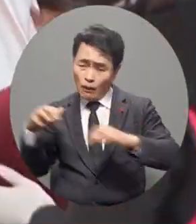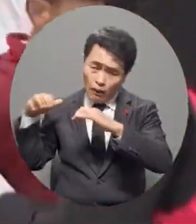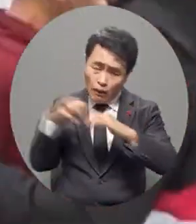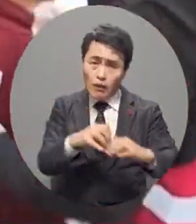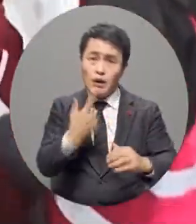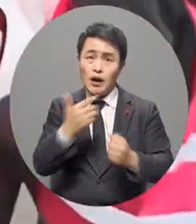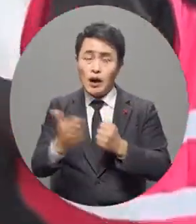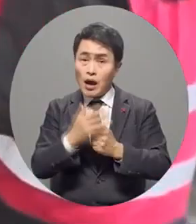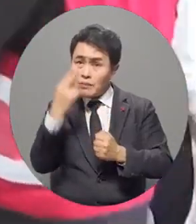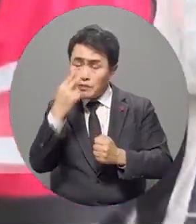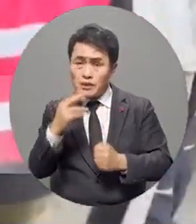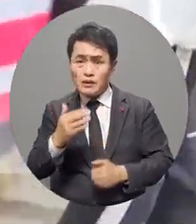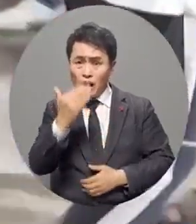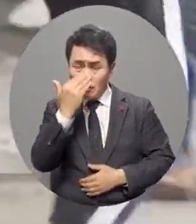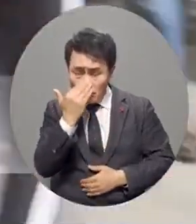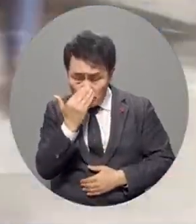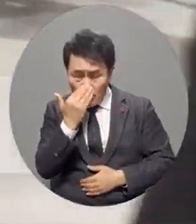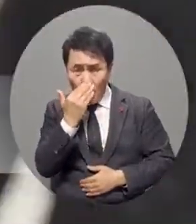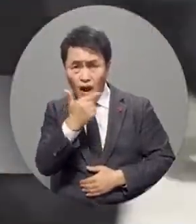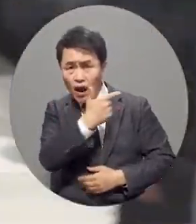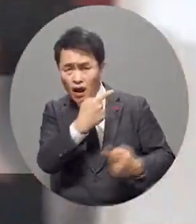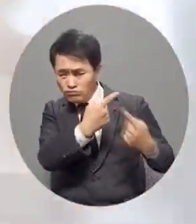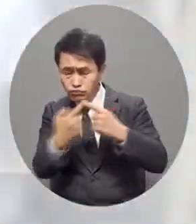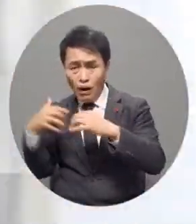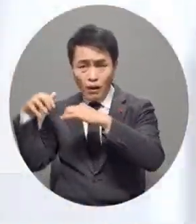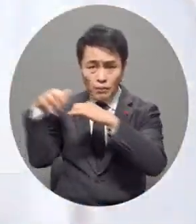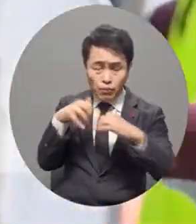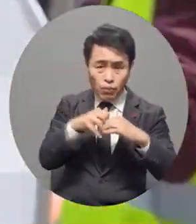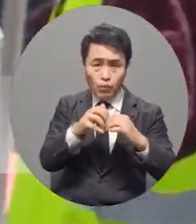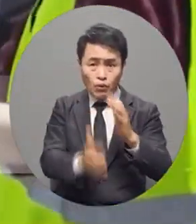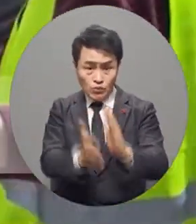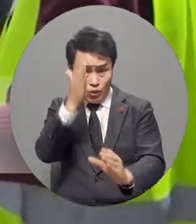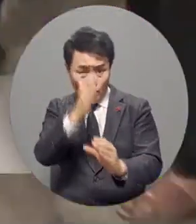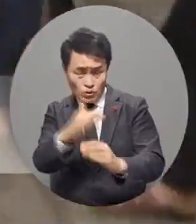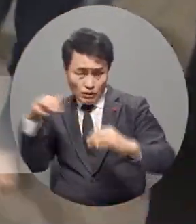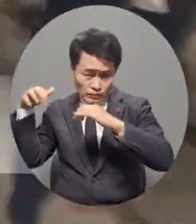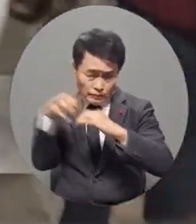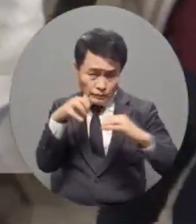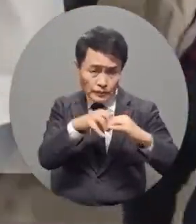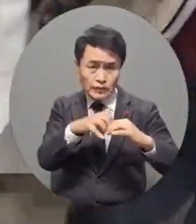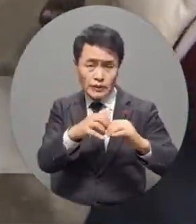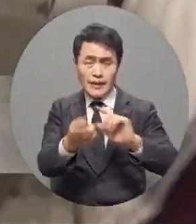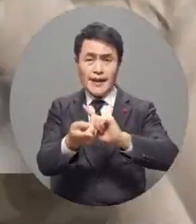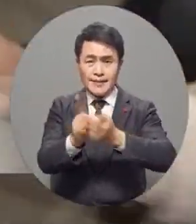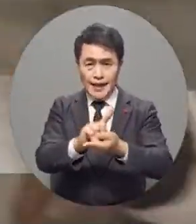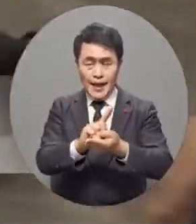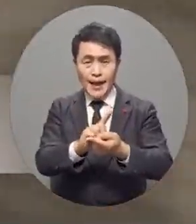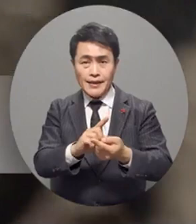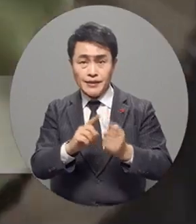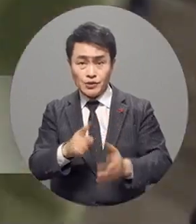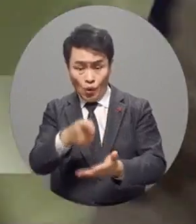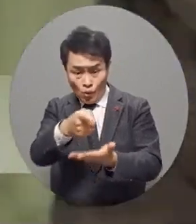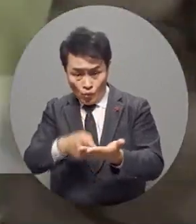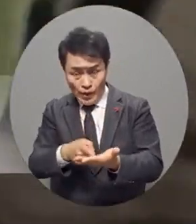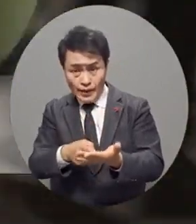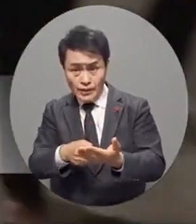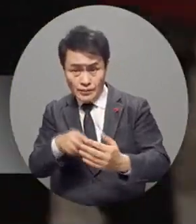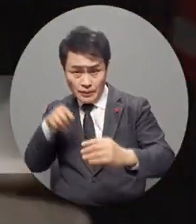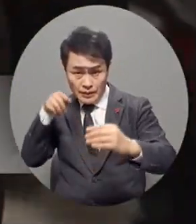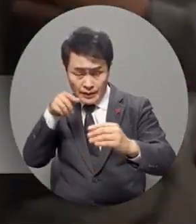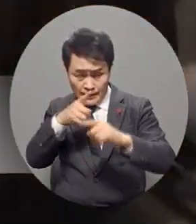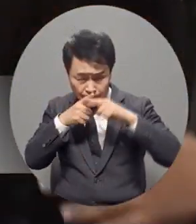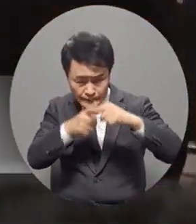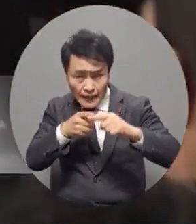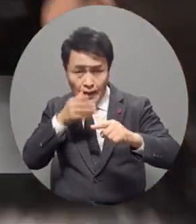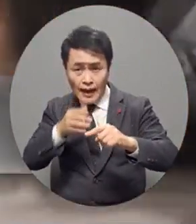최근 미국은 이스라엘에 대해 무차별 폭격과 시가전 중심의 고강도 전면전 대신 외과 수술식 정밀타격과